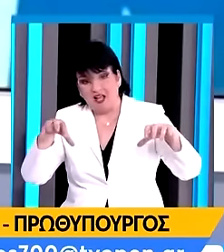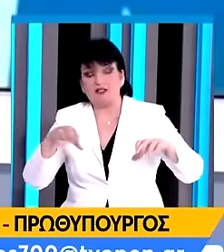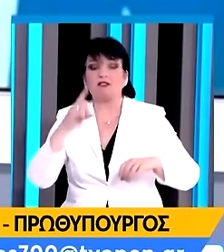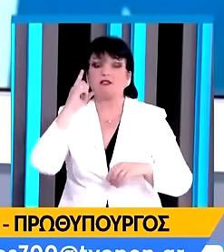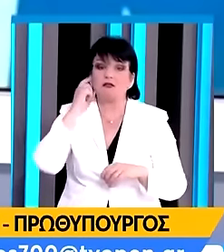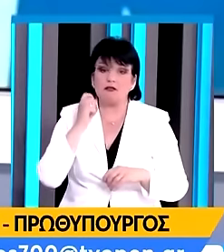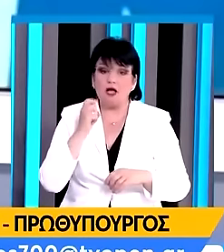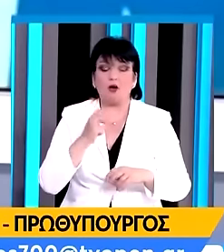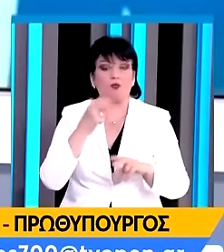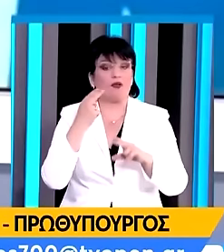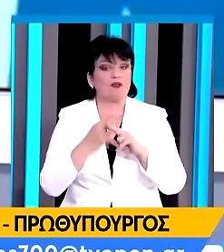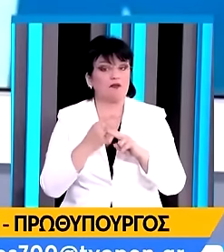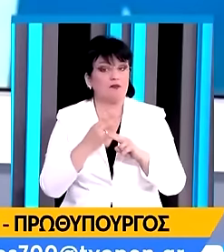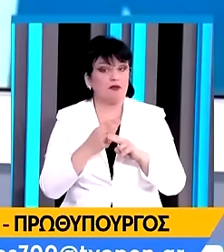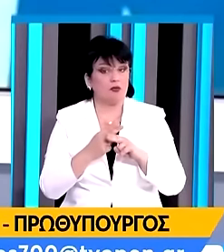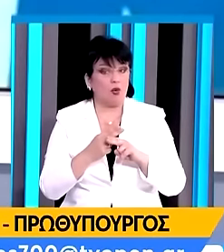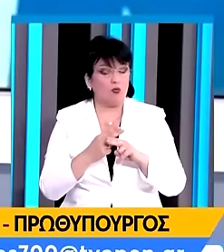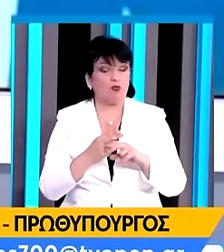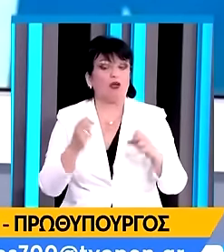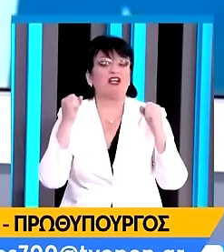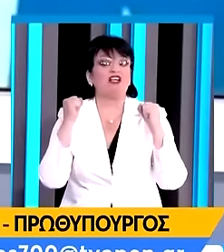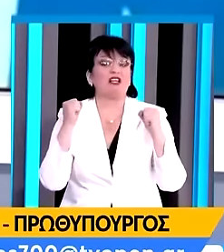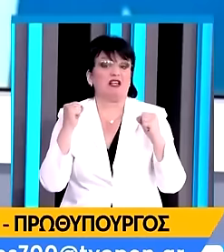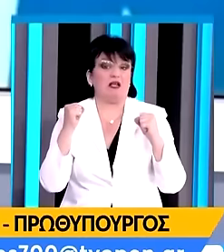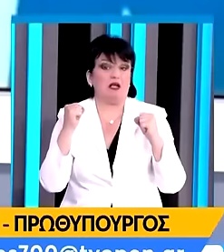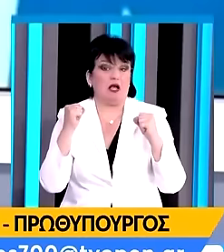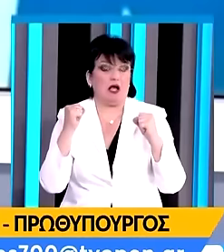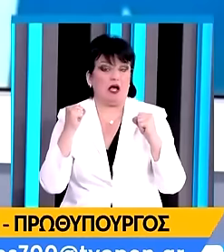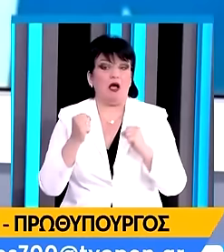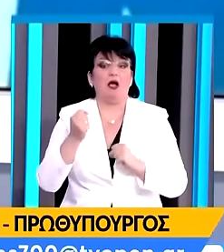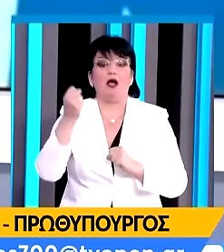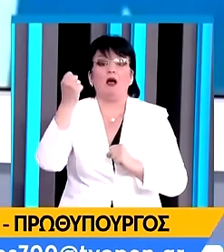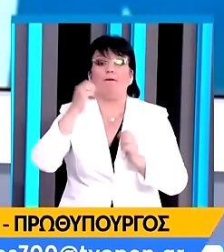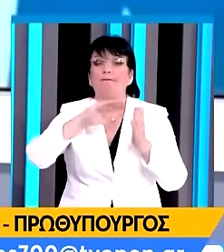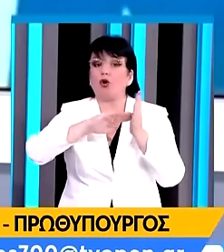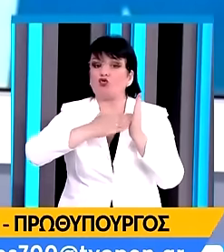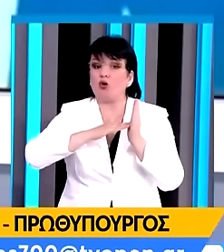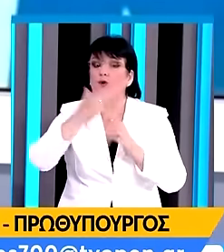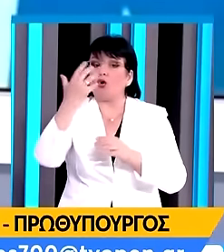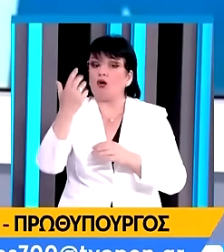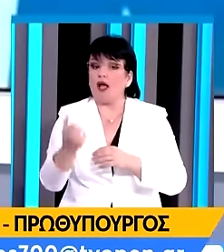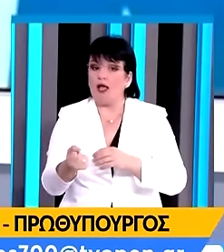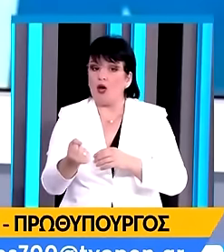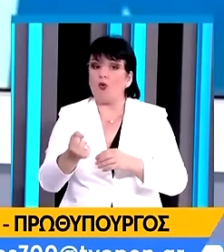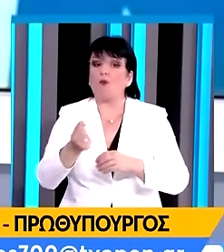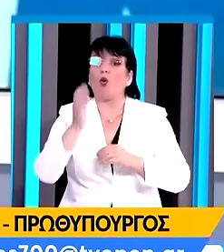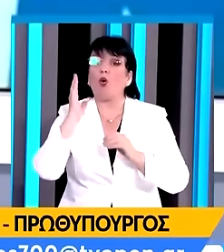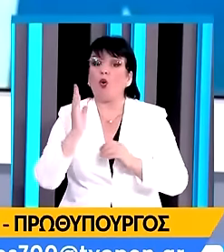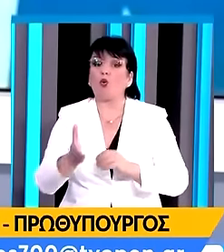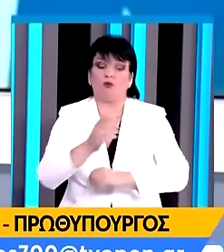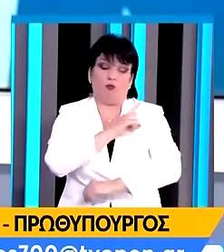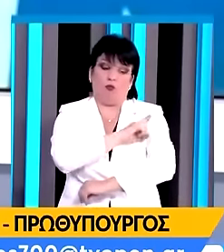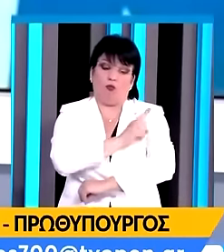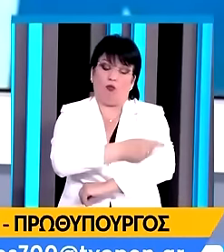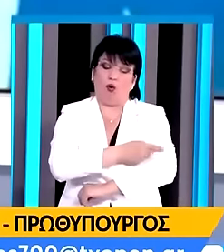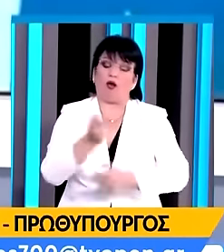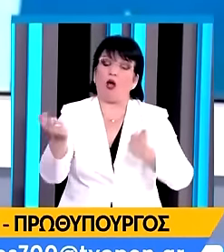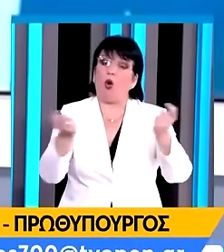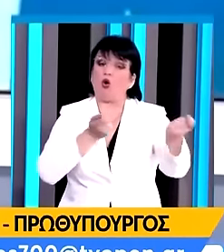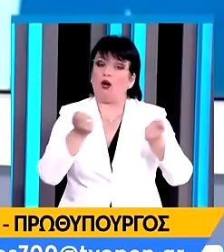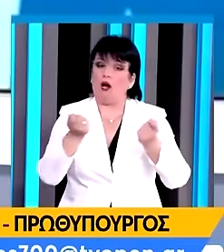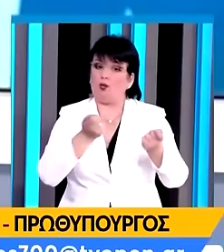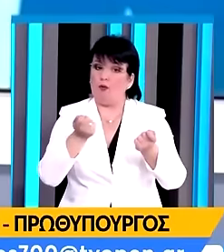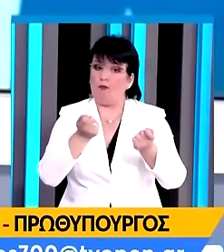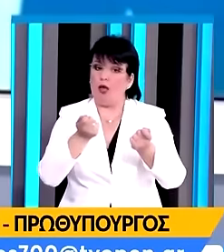καλά ότι είναι κρίσιμο για το σύστημα υγείας να έχουμε υγειονομικό προσωπικό, το οποίο να είναι όσο το δυνατόν καλύτερα πληρωμένο, πάντα στα